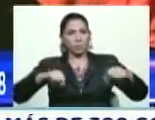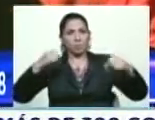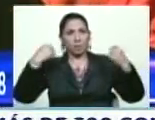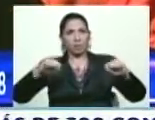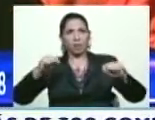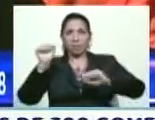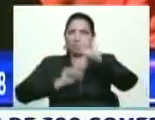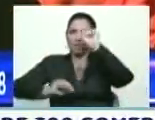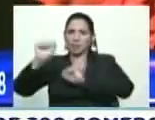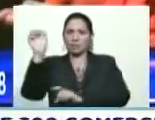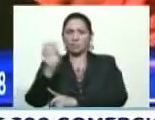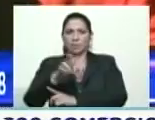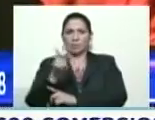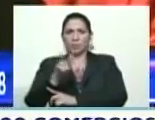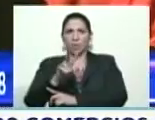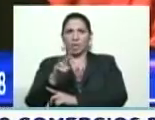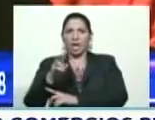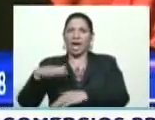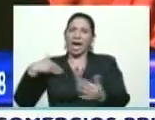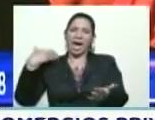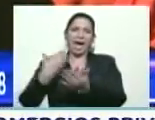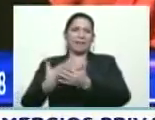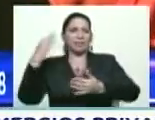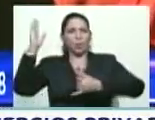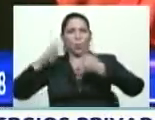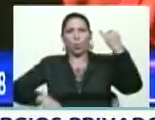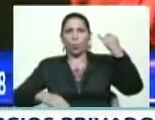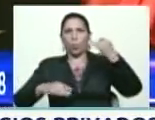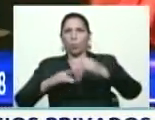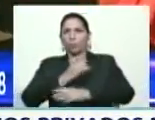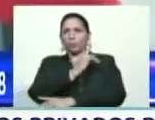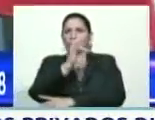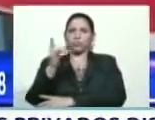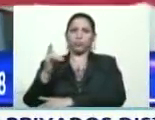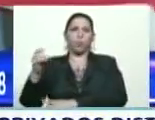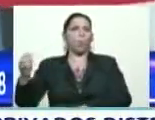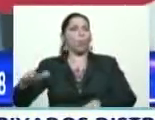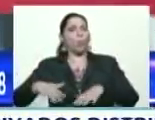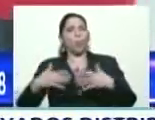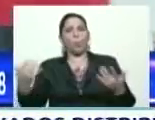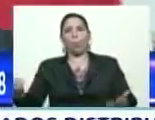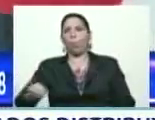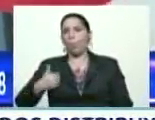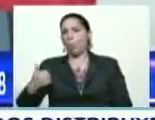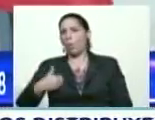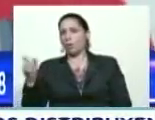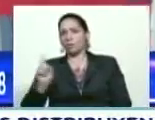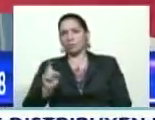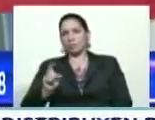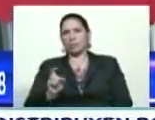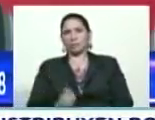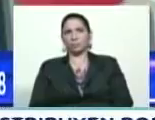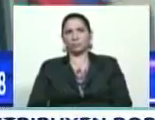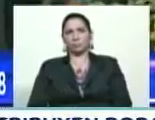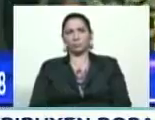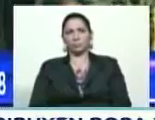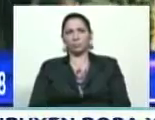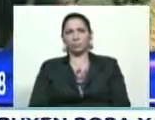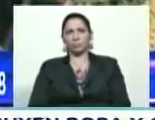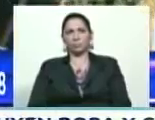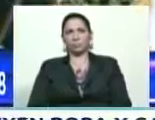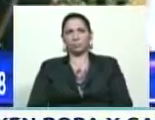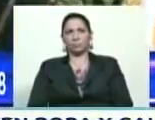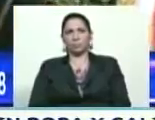para defender a Venezuela hasta el último palmo cuando sea necesario. Но кроме того, хотя мы вместе с Россией